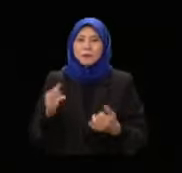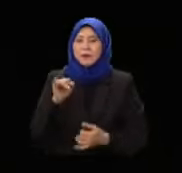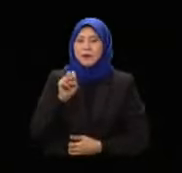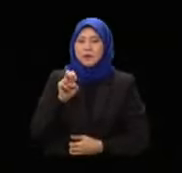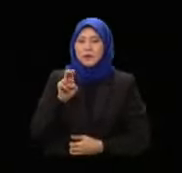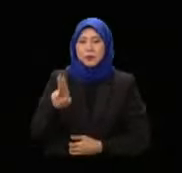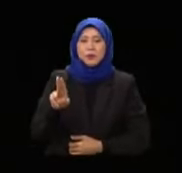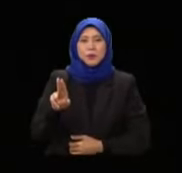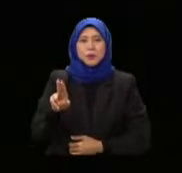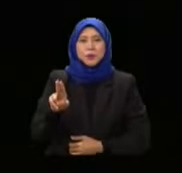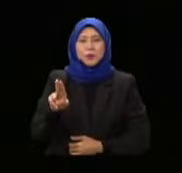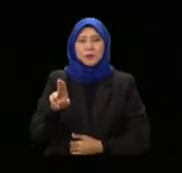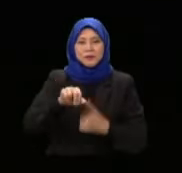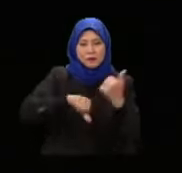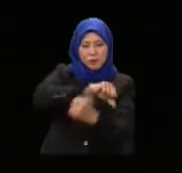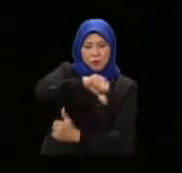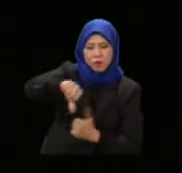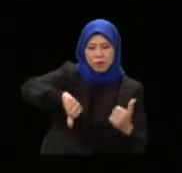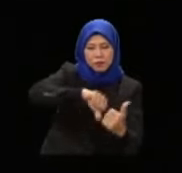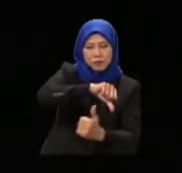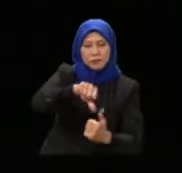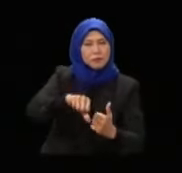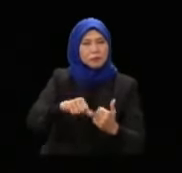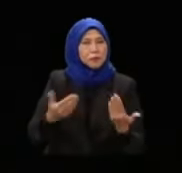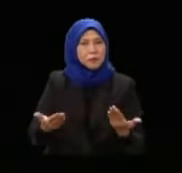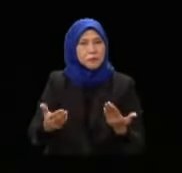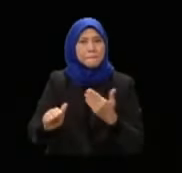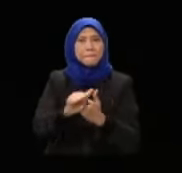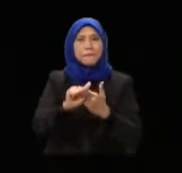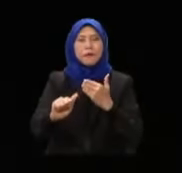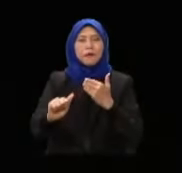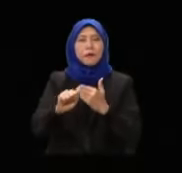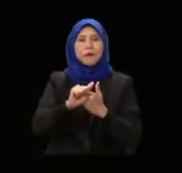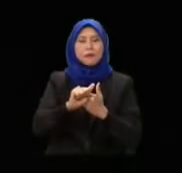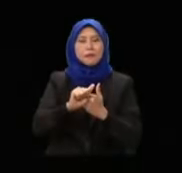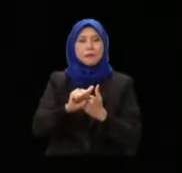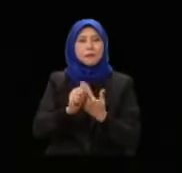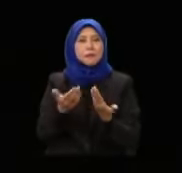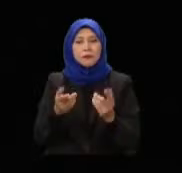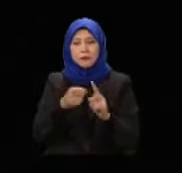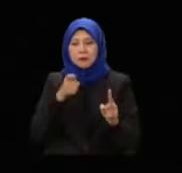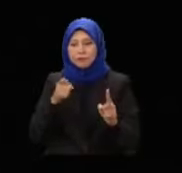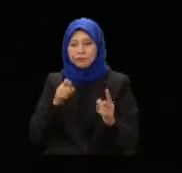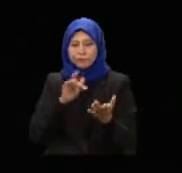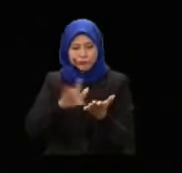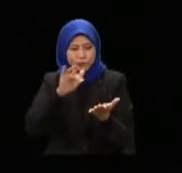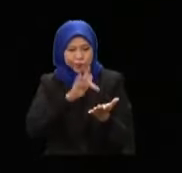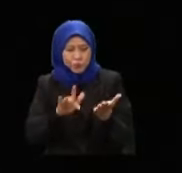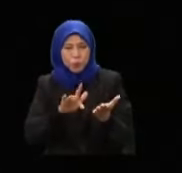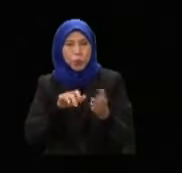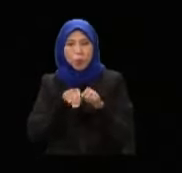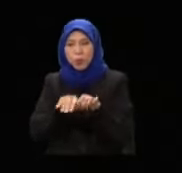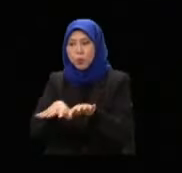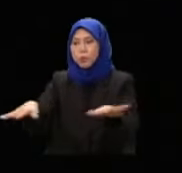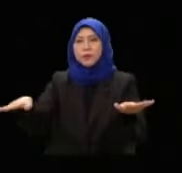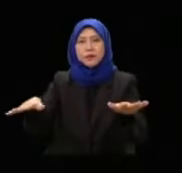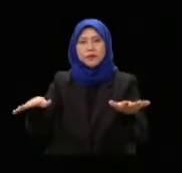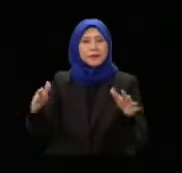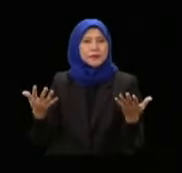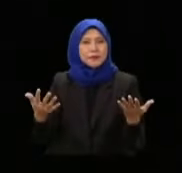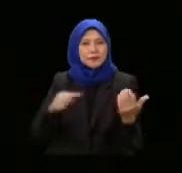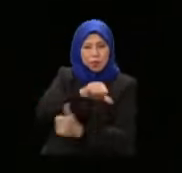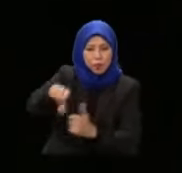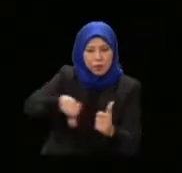sosial itu dimana letak duduknya mungkin bahaya ancaman yang dibawa oleh media sosial oleh internet pada perpaduan